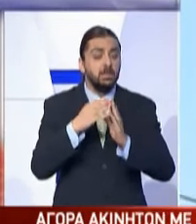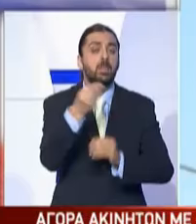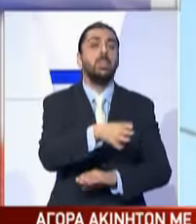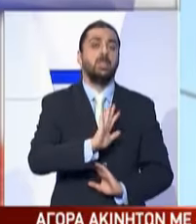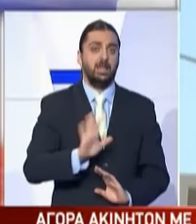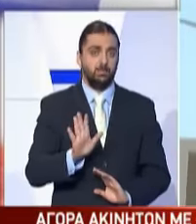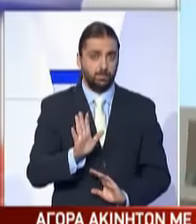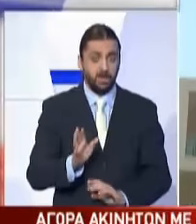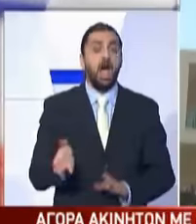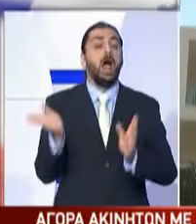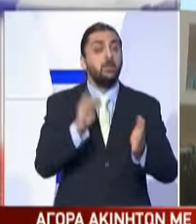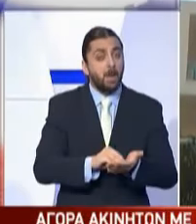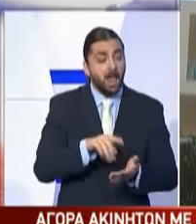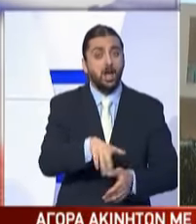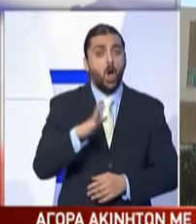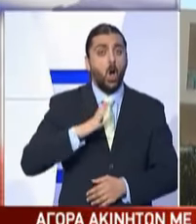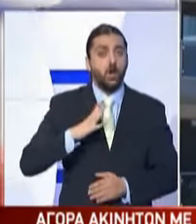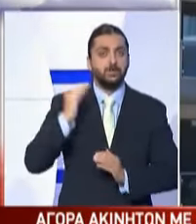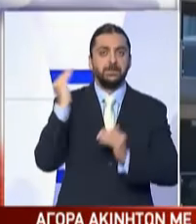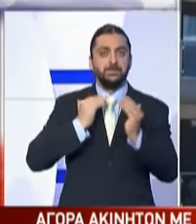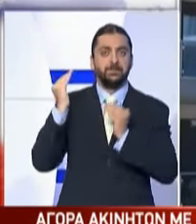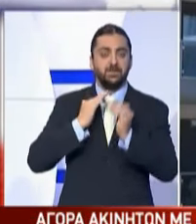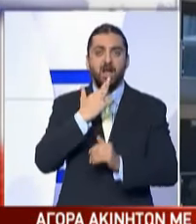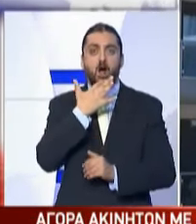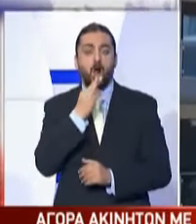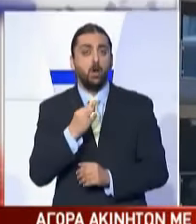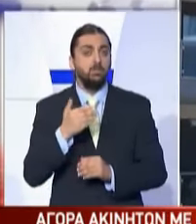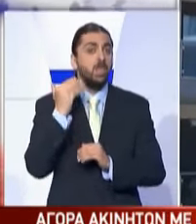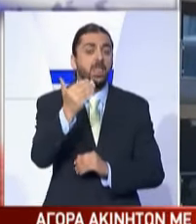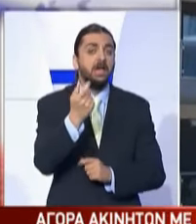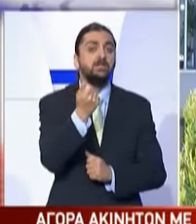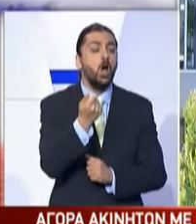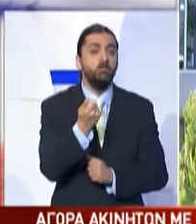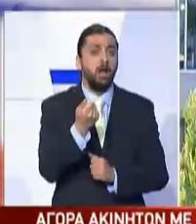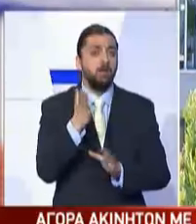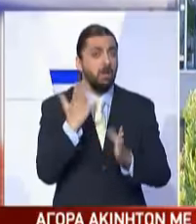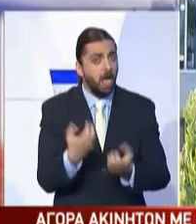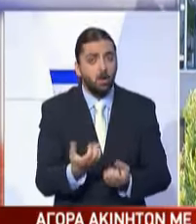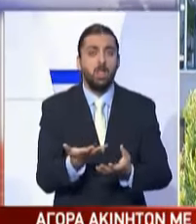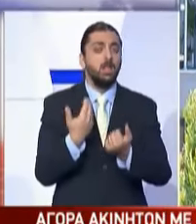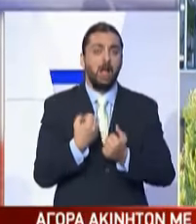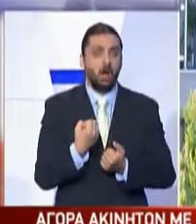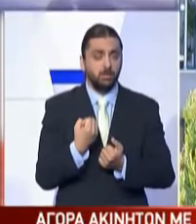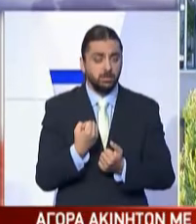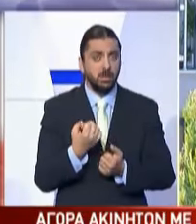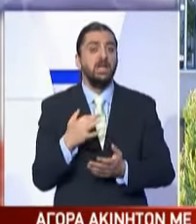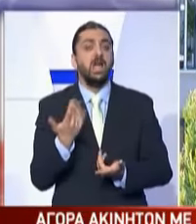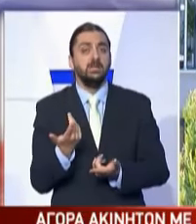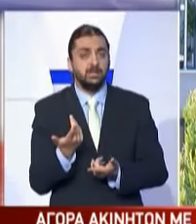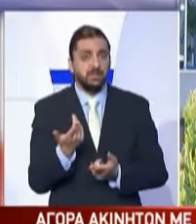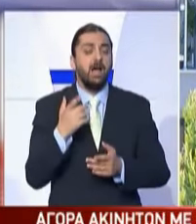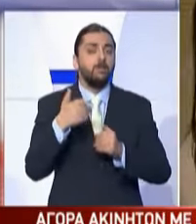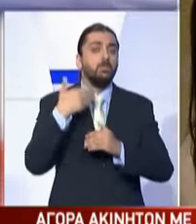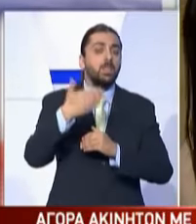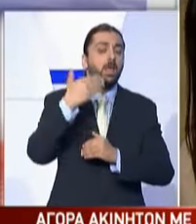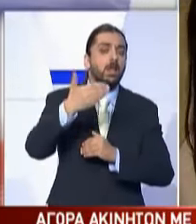οι υποψήφοι αγοραστές παραμένουν επιφυλακτικοί λόγω της οικονομικής αβεβαιότητας που πολλοί βιώνουν, αφού οι δόσεις για τις οποίες θα συμφωνήσουν θα πηγαίνουν σε βάθος